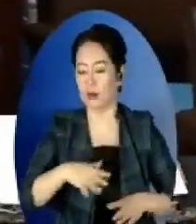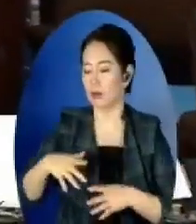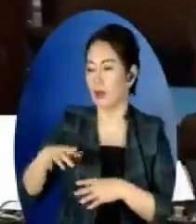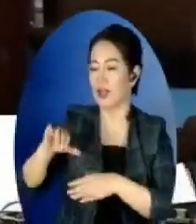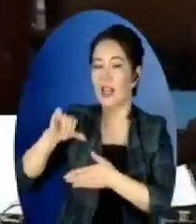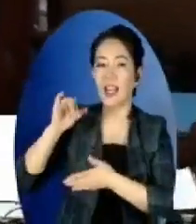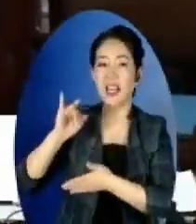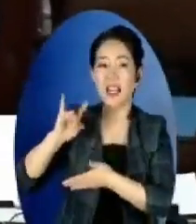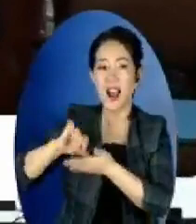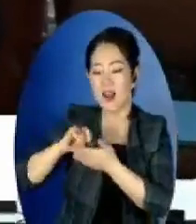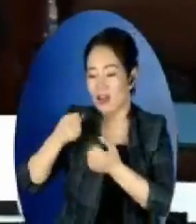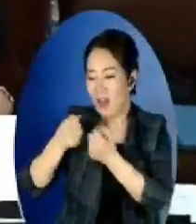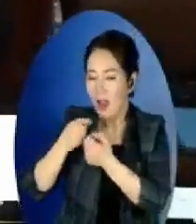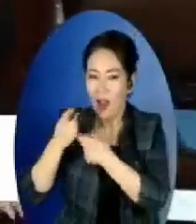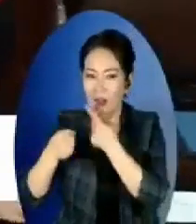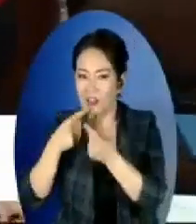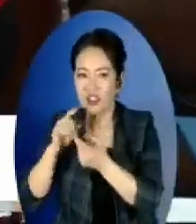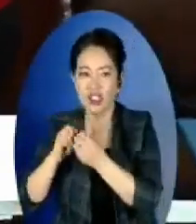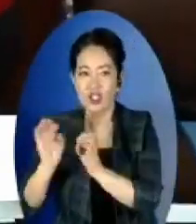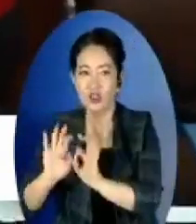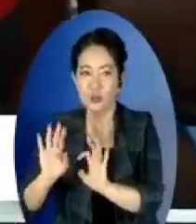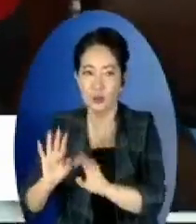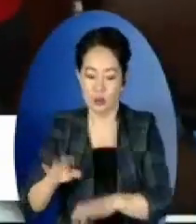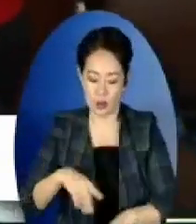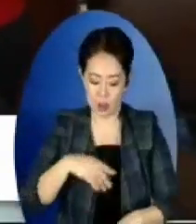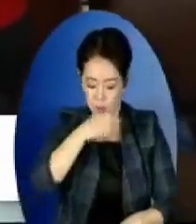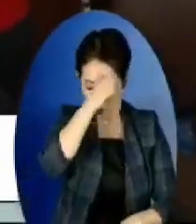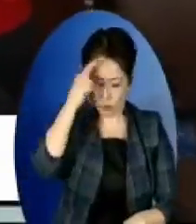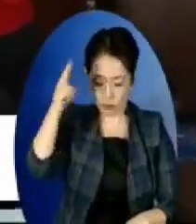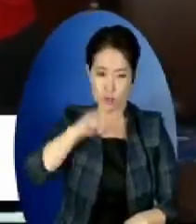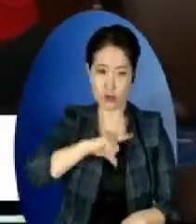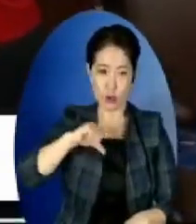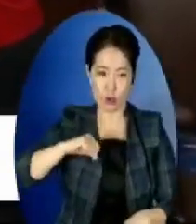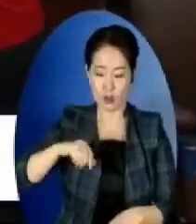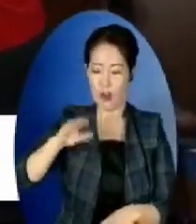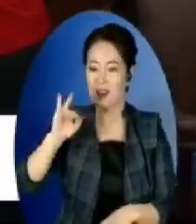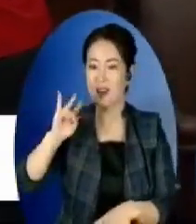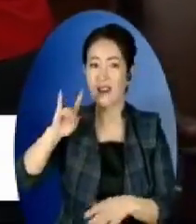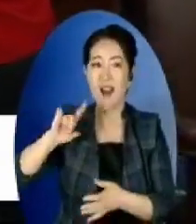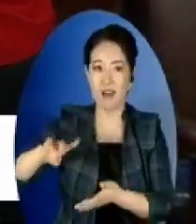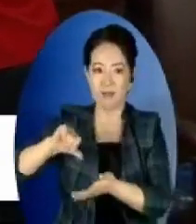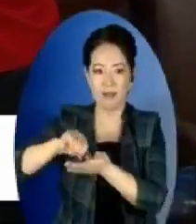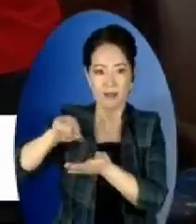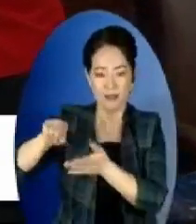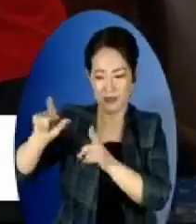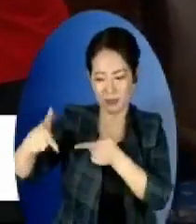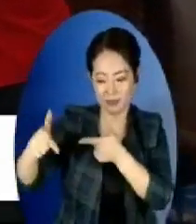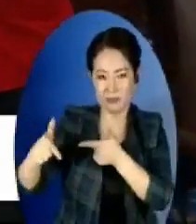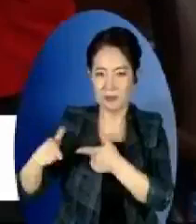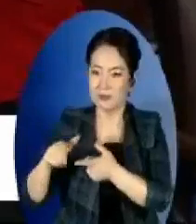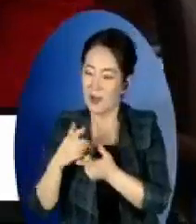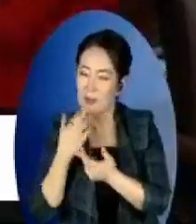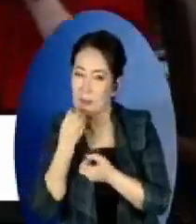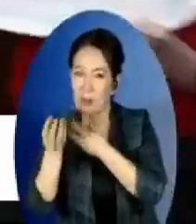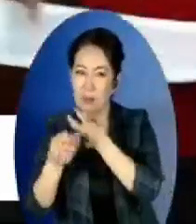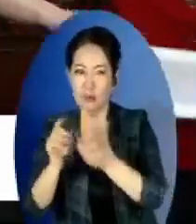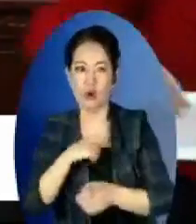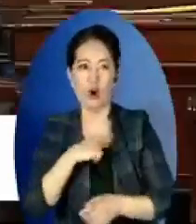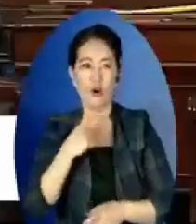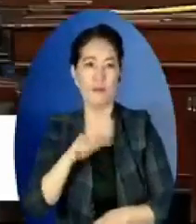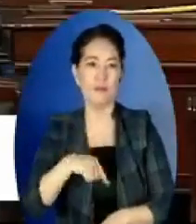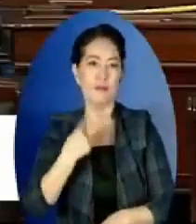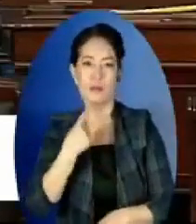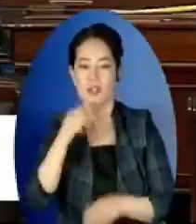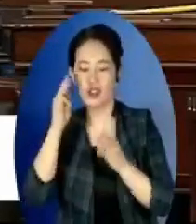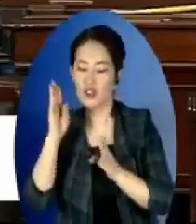гэсэн үг болж байна. Өөрөөр хэлбэл ерөнхийлөгч Ираны эсрэг одоо дайны үйл ажиллагаа явуулах хэсгээ бие дан шийдэхгүй конгресстэй хилэлцэж